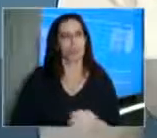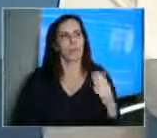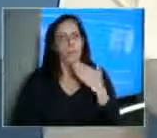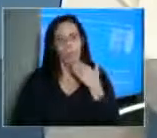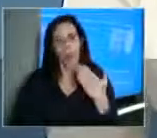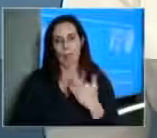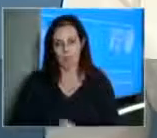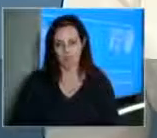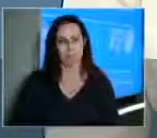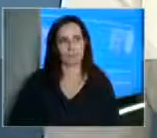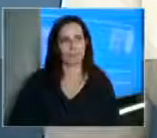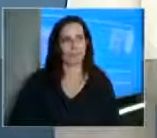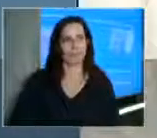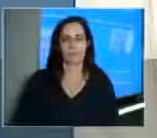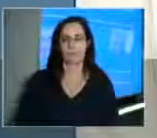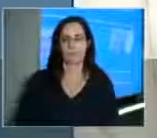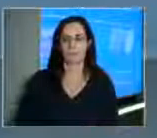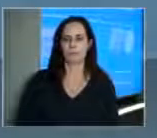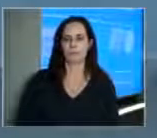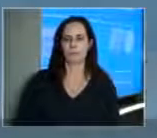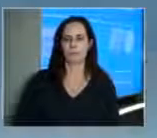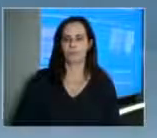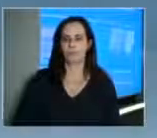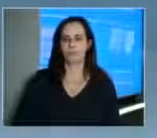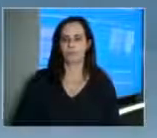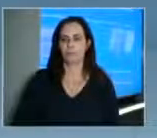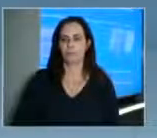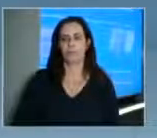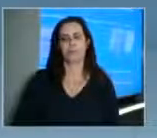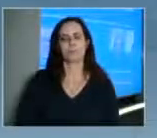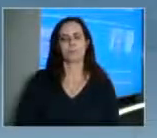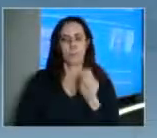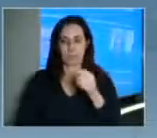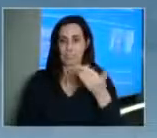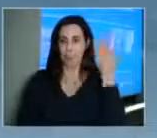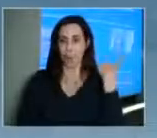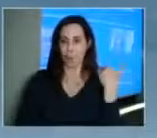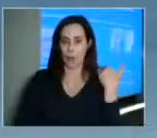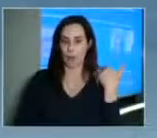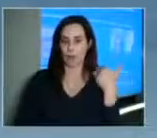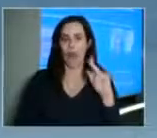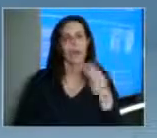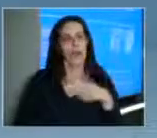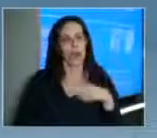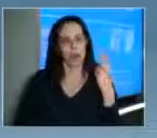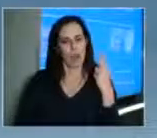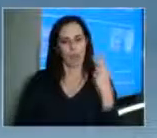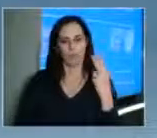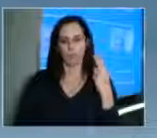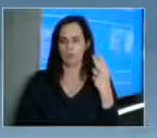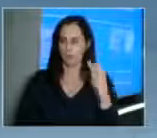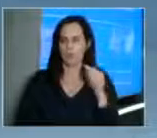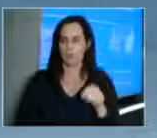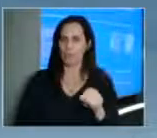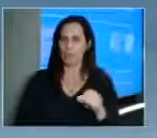דיגיטל, תודה רבה, השכלנו. תודה. כבר בכנסת הקודמת הקהילה הגאה עמדה בקדמת